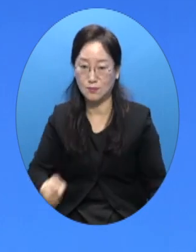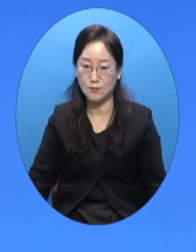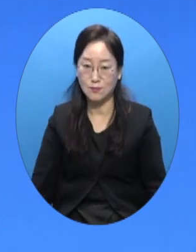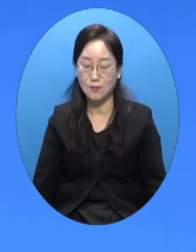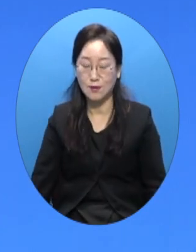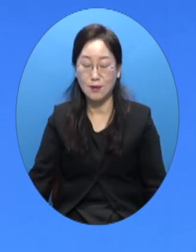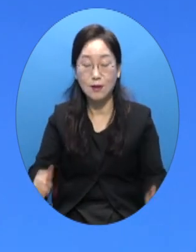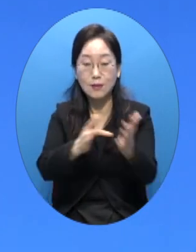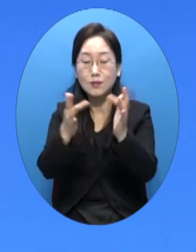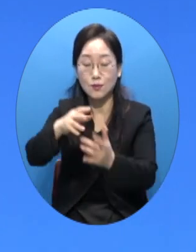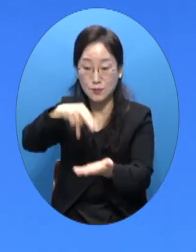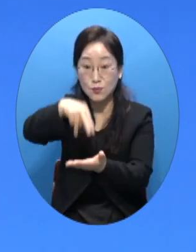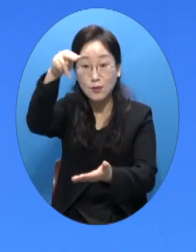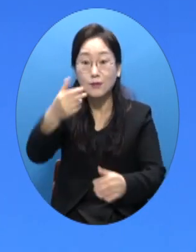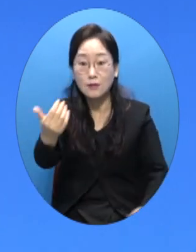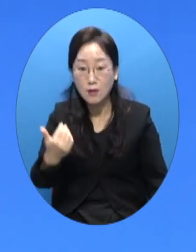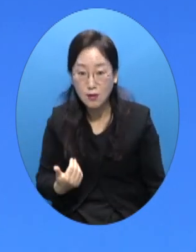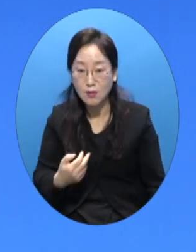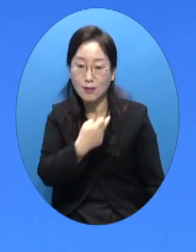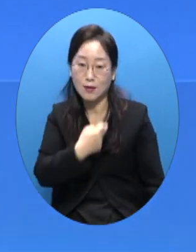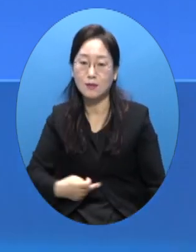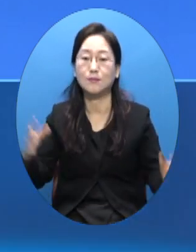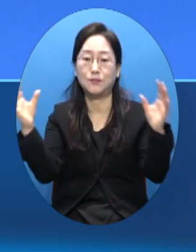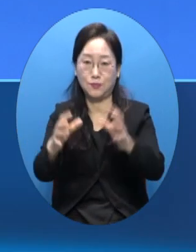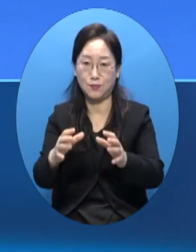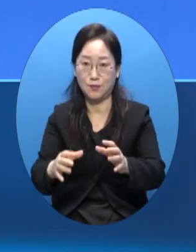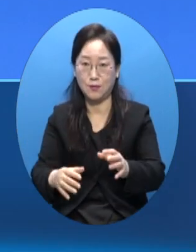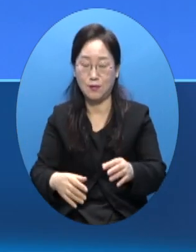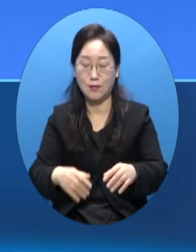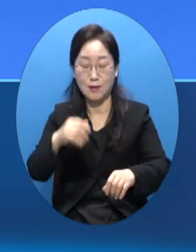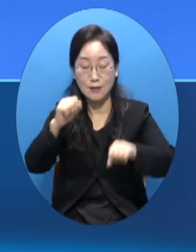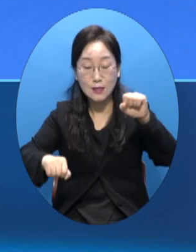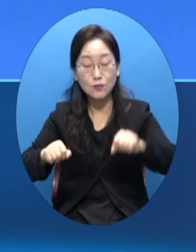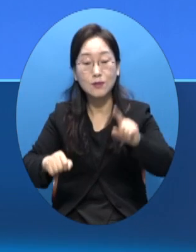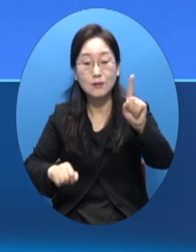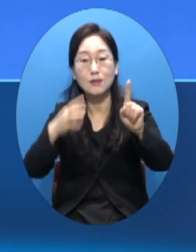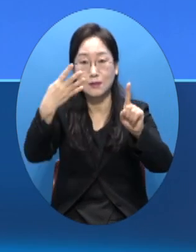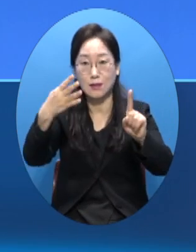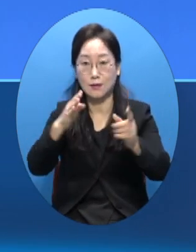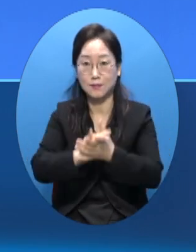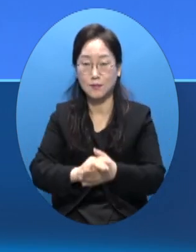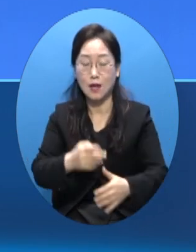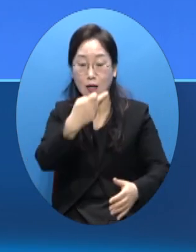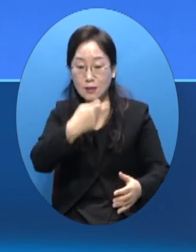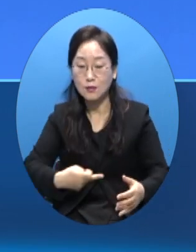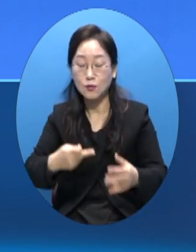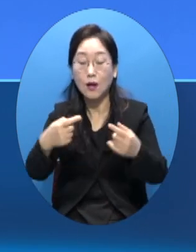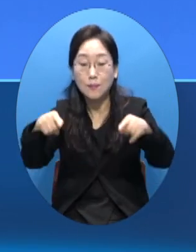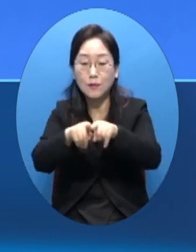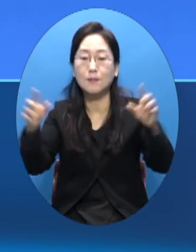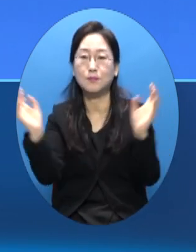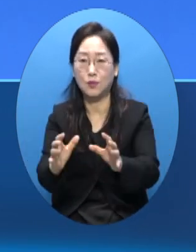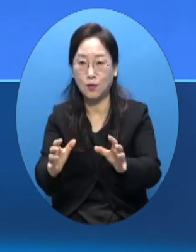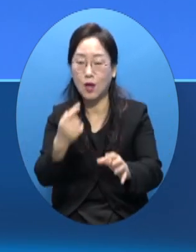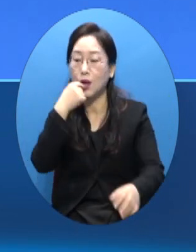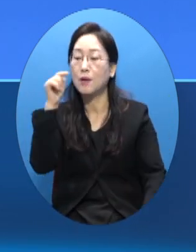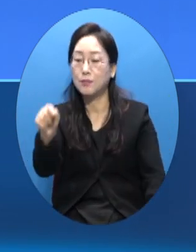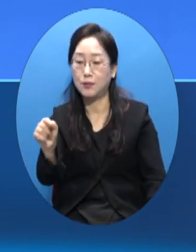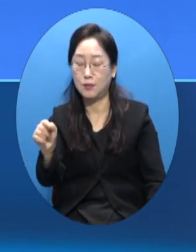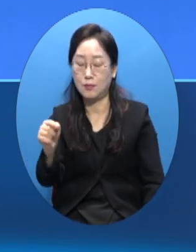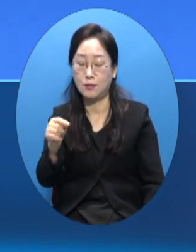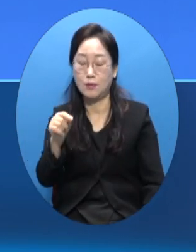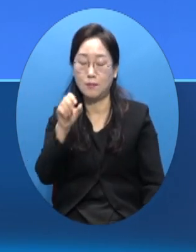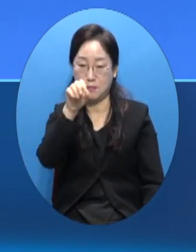말씀을 들에게 하셨습니다 사도행전 1장 4절 5절입니다 사도와 함께 모여사 그들에게 분하여